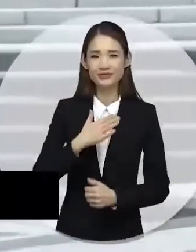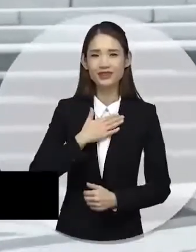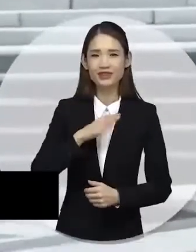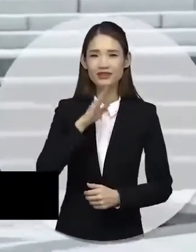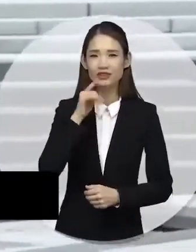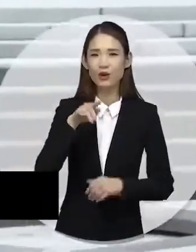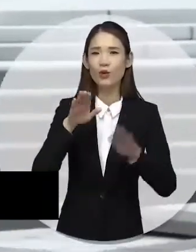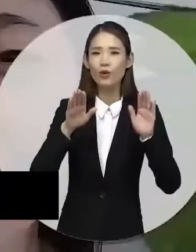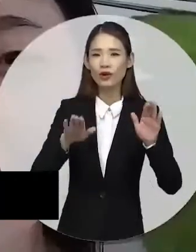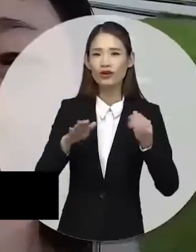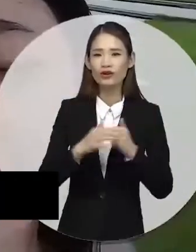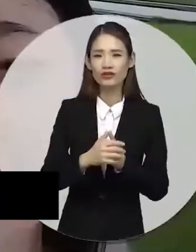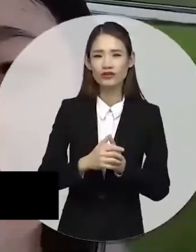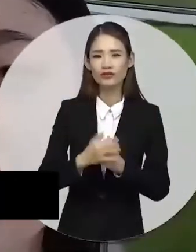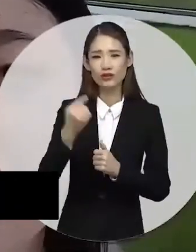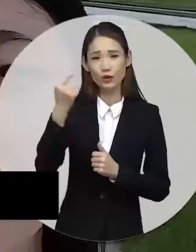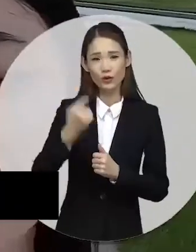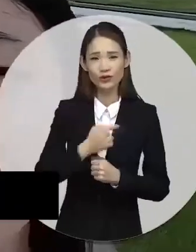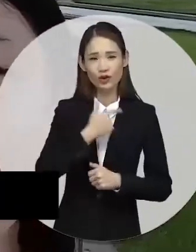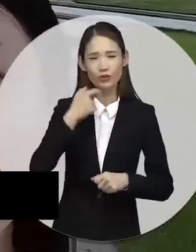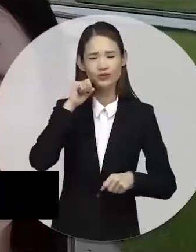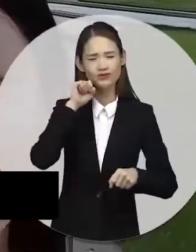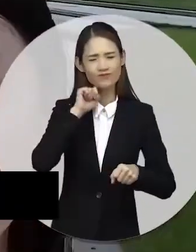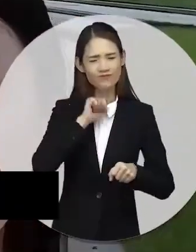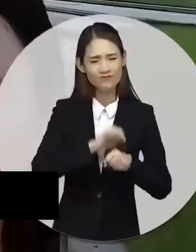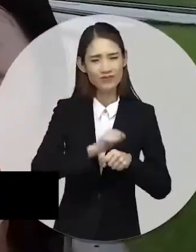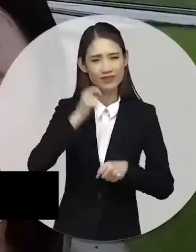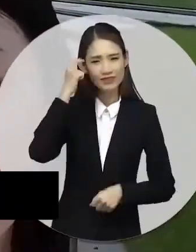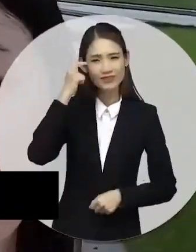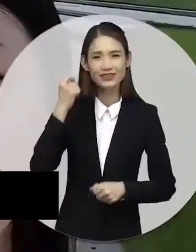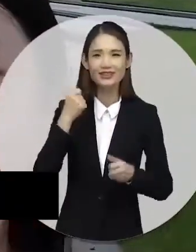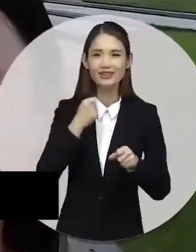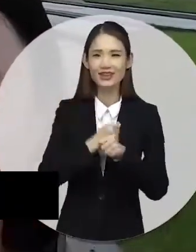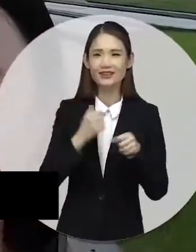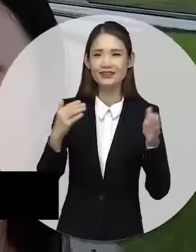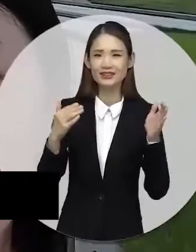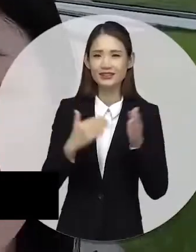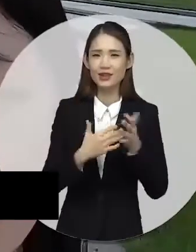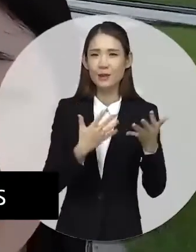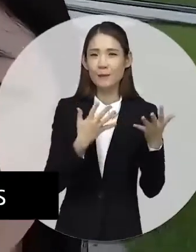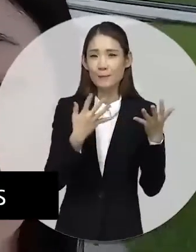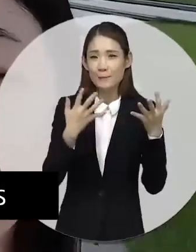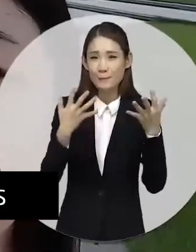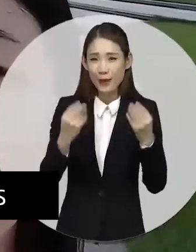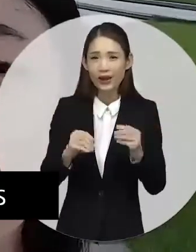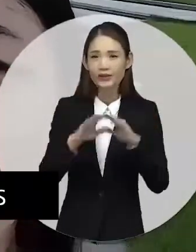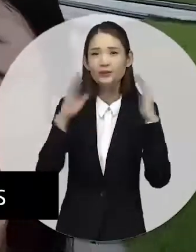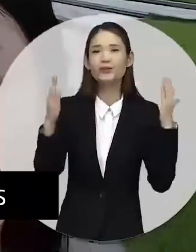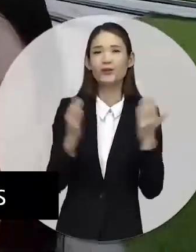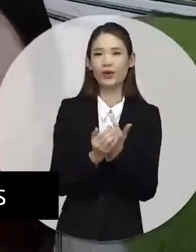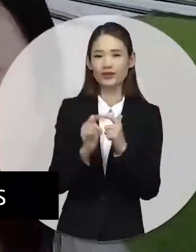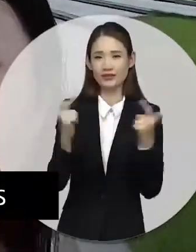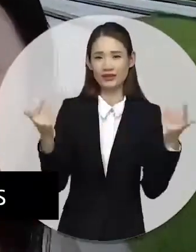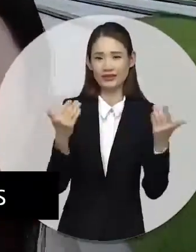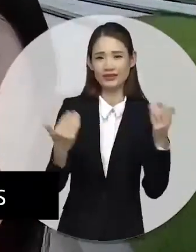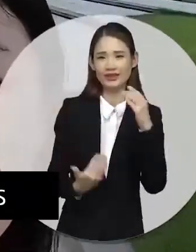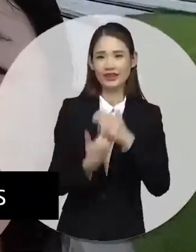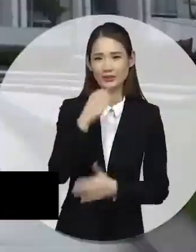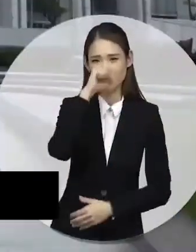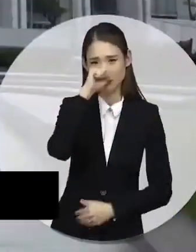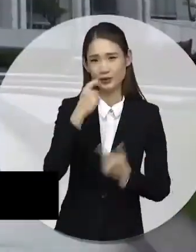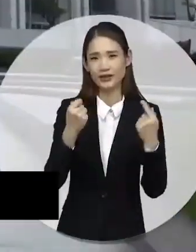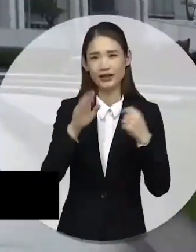진짜 오늘 여기 온 게 응. 너무 잘했다 싶고 너무 이런 것들이 모든 것들이 생기면 너무 기분이 좋을 것